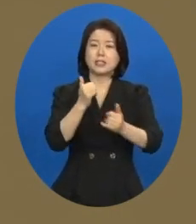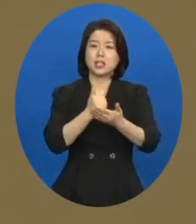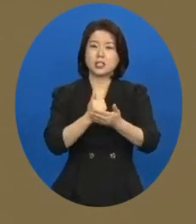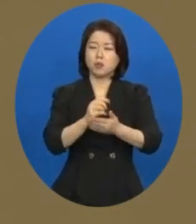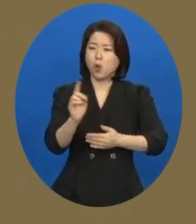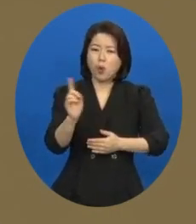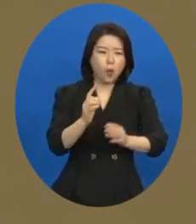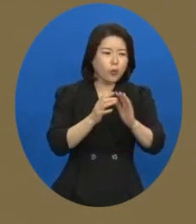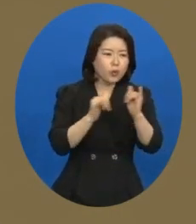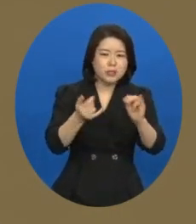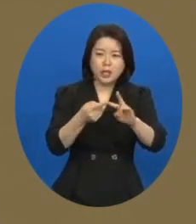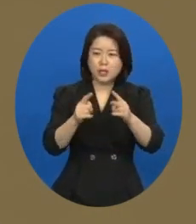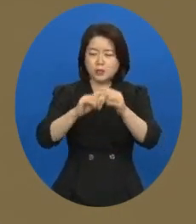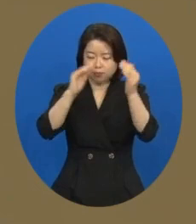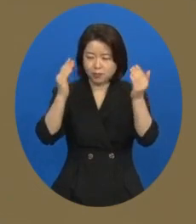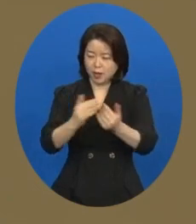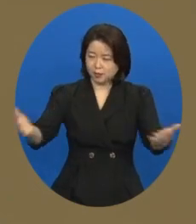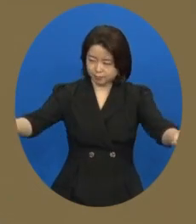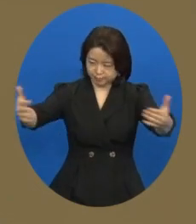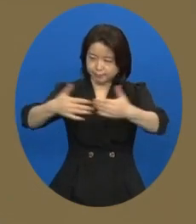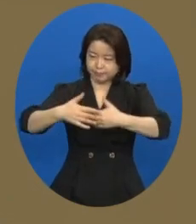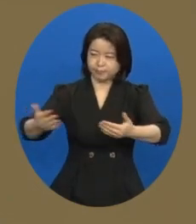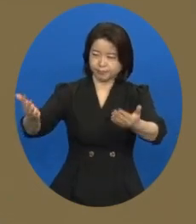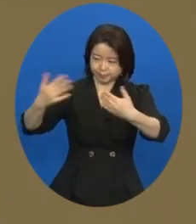어떤 사람이든지 다 받아주셨어요.